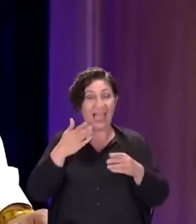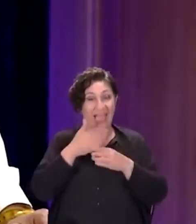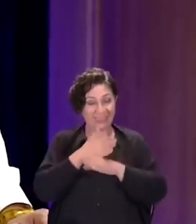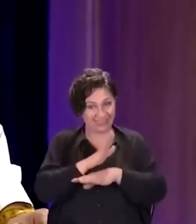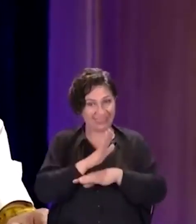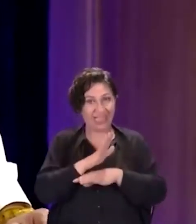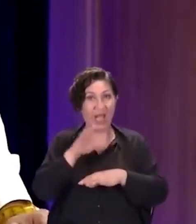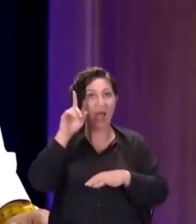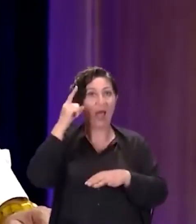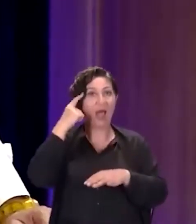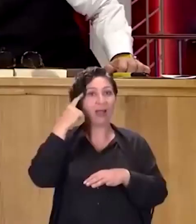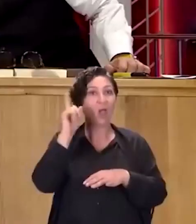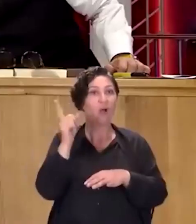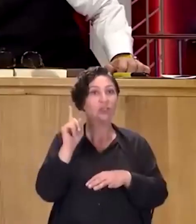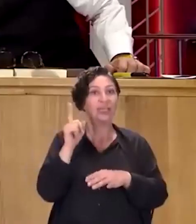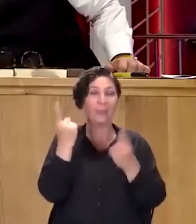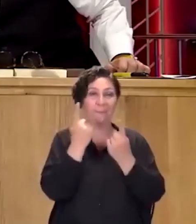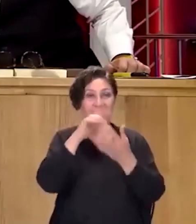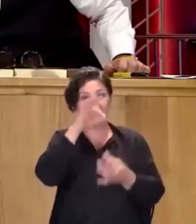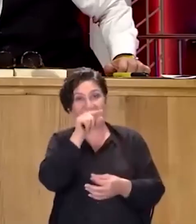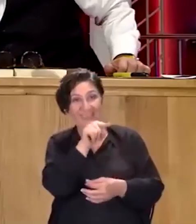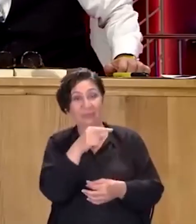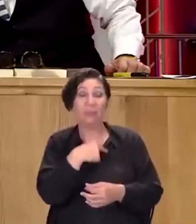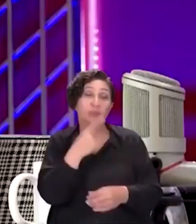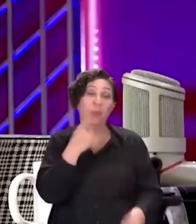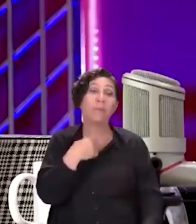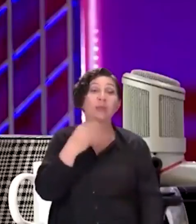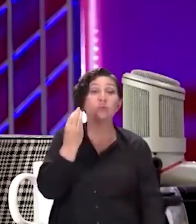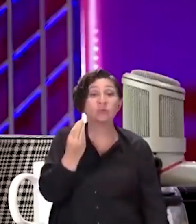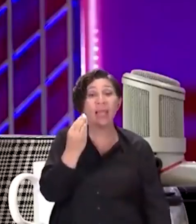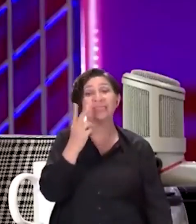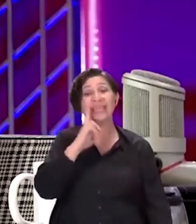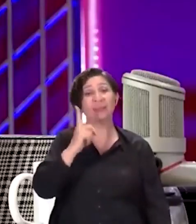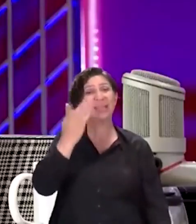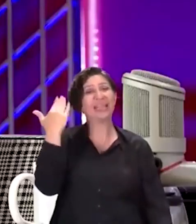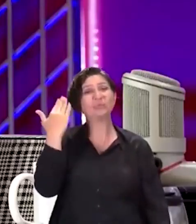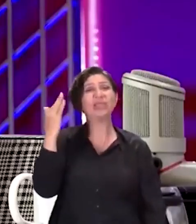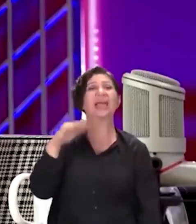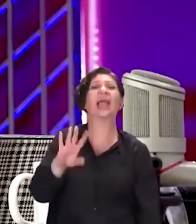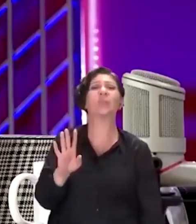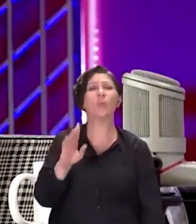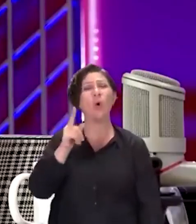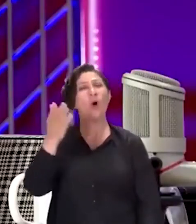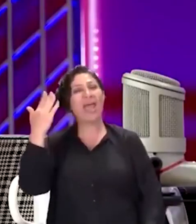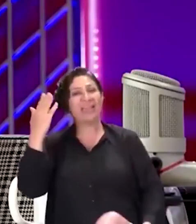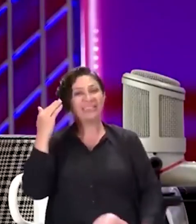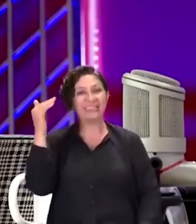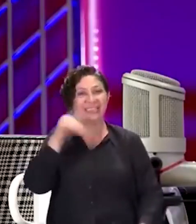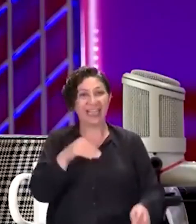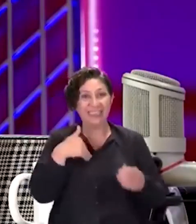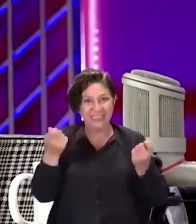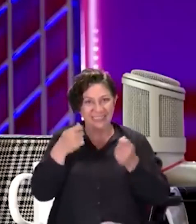aslında akıl hocalarından birisin. Ama ben sorarsa güzel ve zengin bir geçmişten gelmiyorum. Mesela evet, o sizin evet programlarınıza